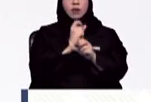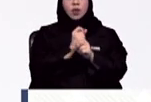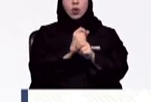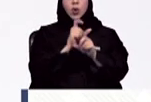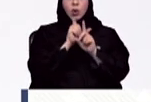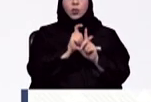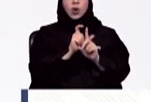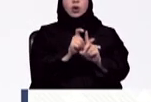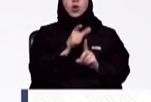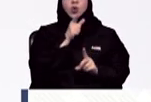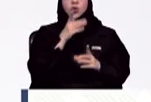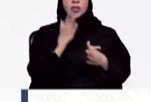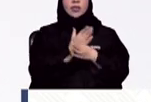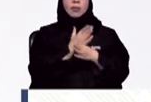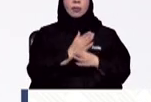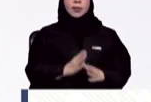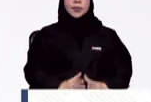ورعاه